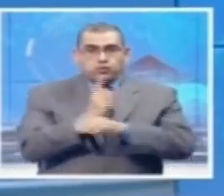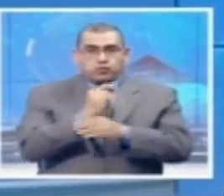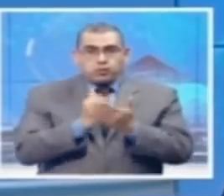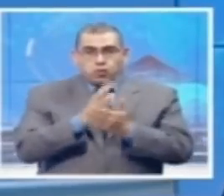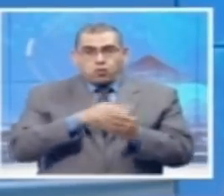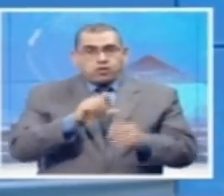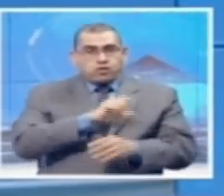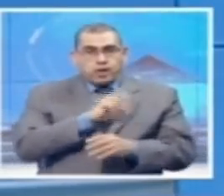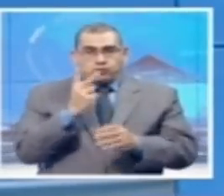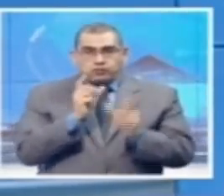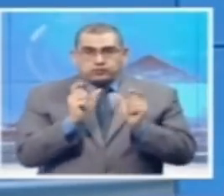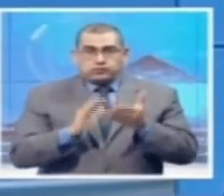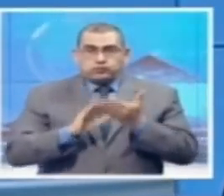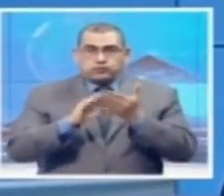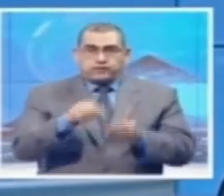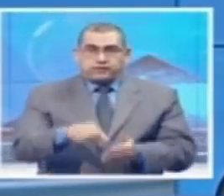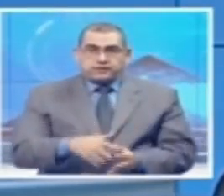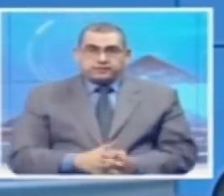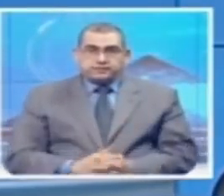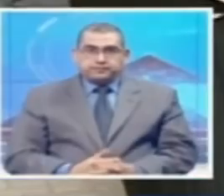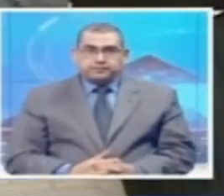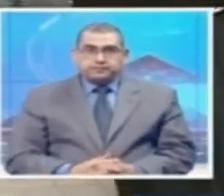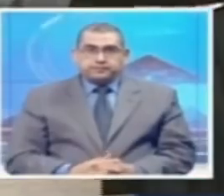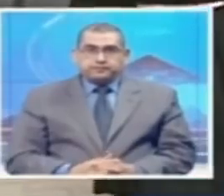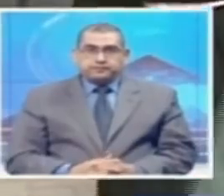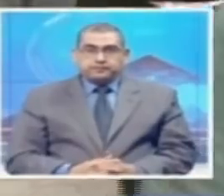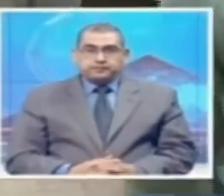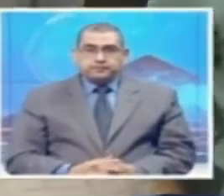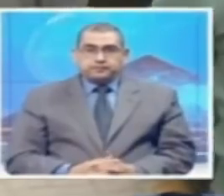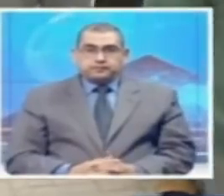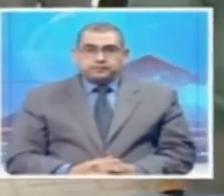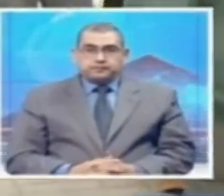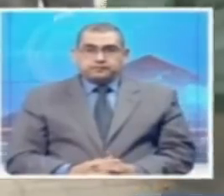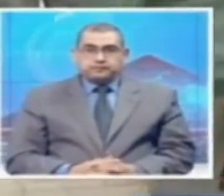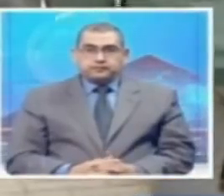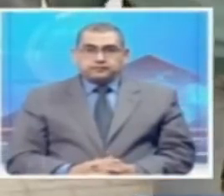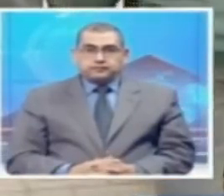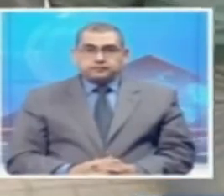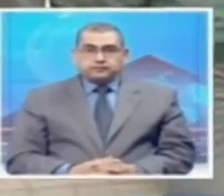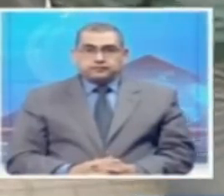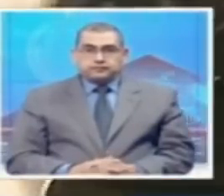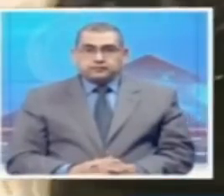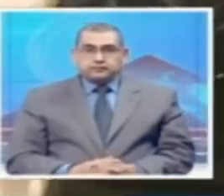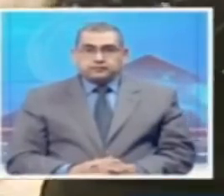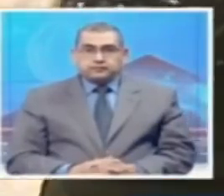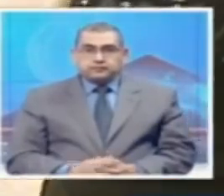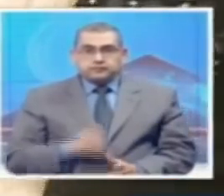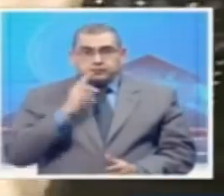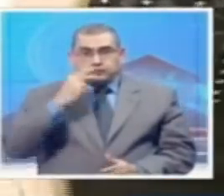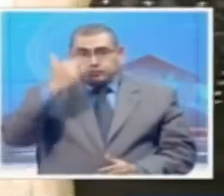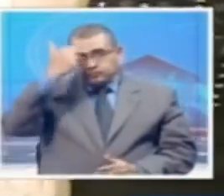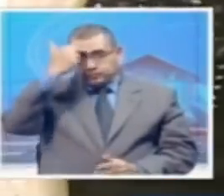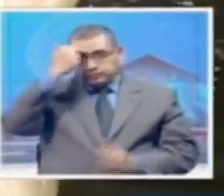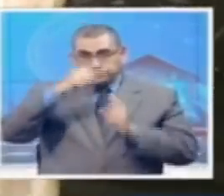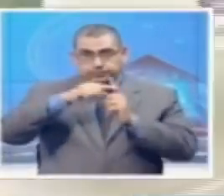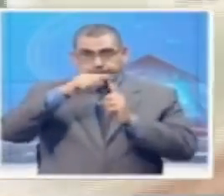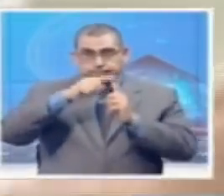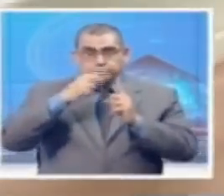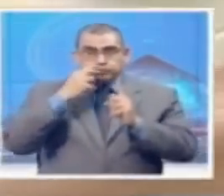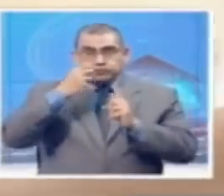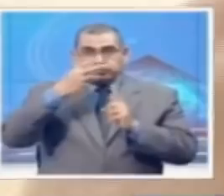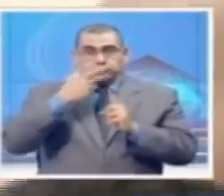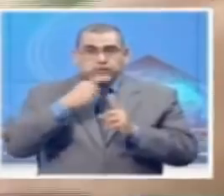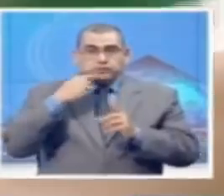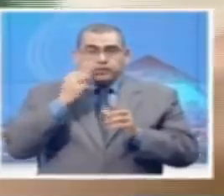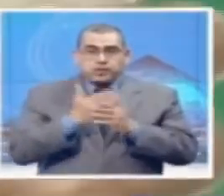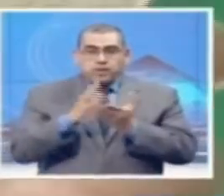التعليمية والطلاب. كشف حراري تبدأ به الإجراءات